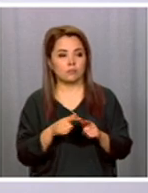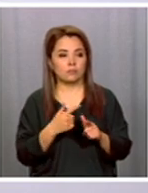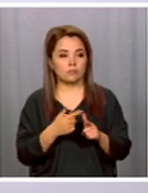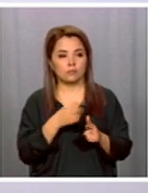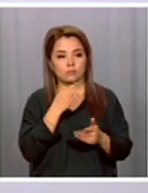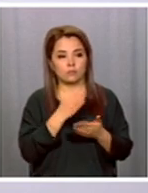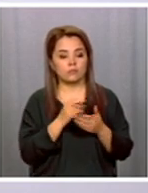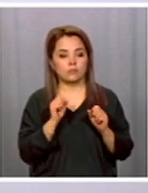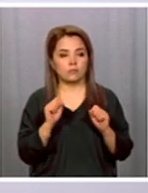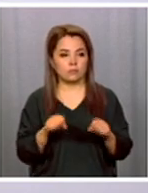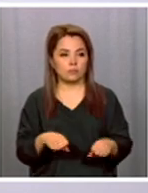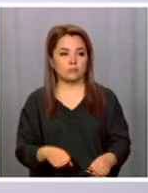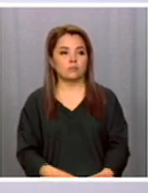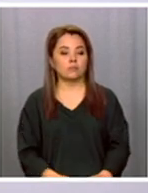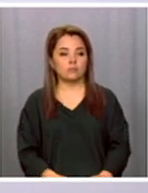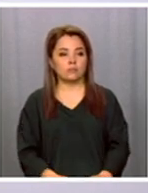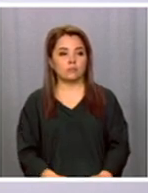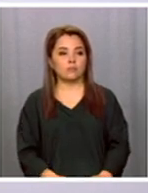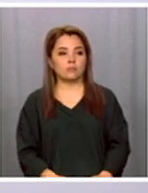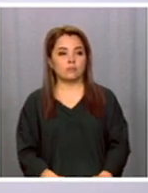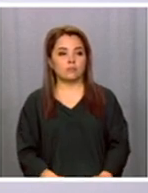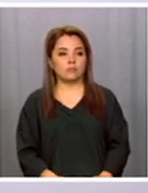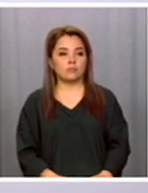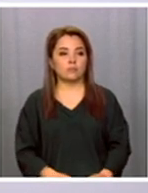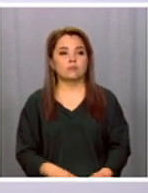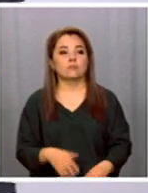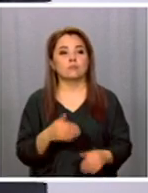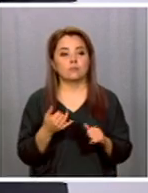белгілеуімізге болады екен. Енді